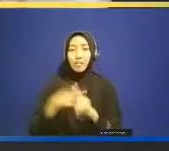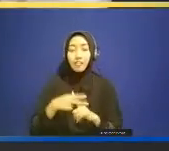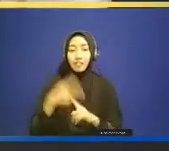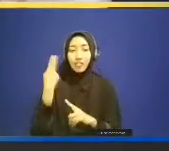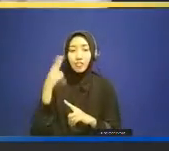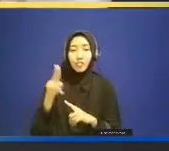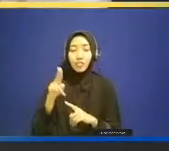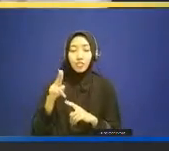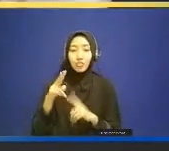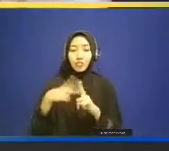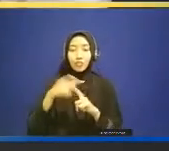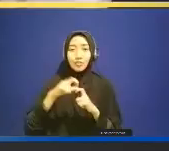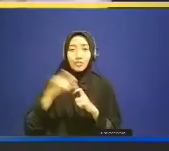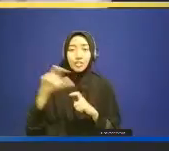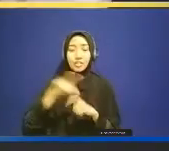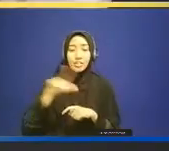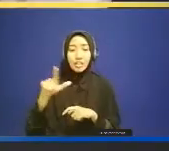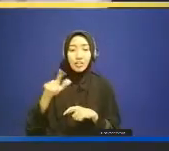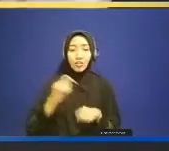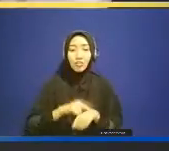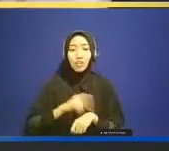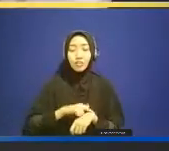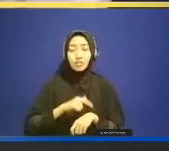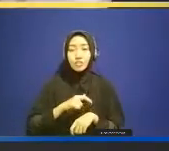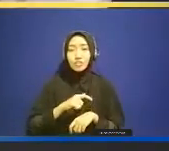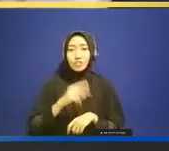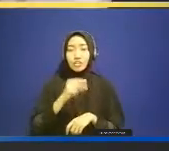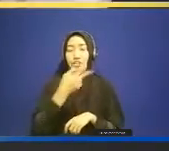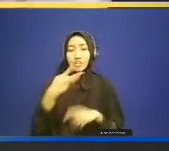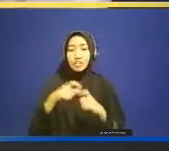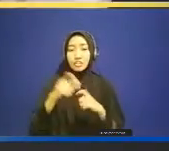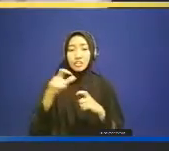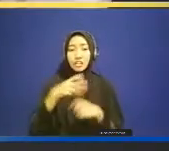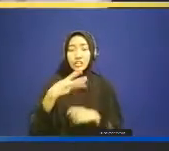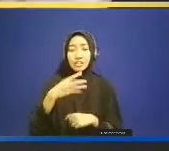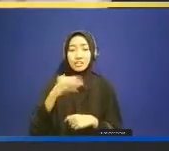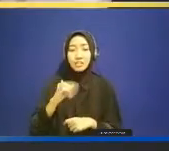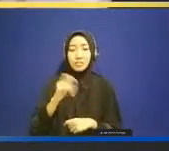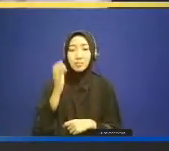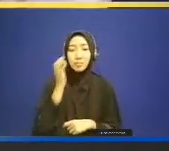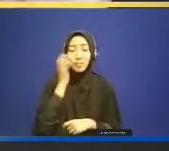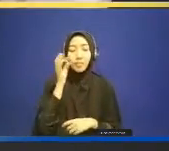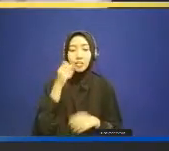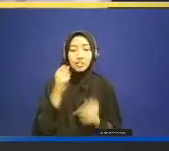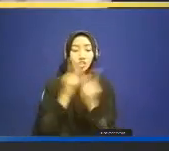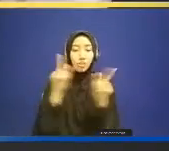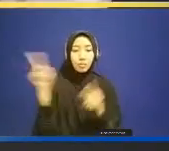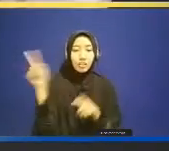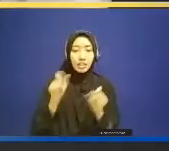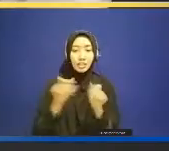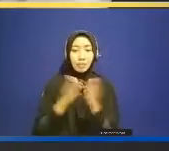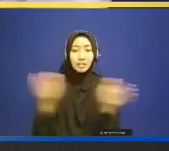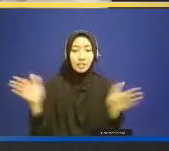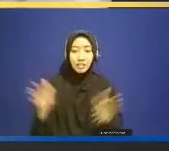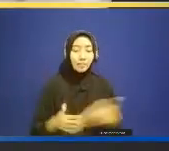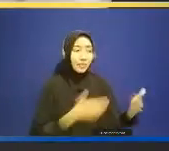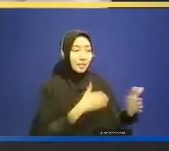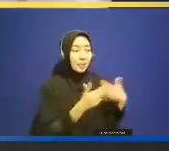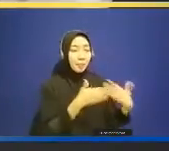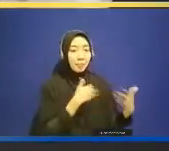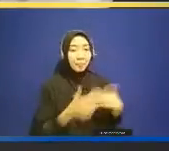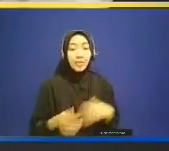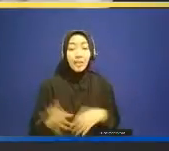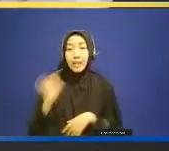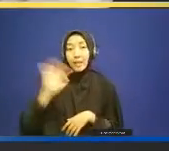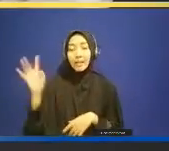untuk title facial ada saat masih listesi gini jawab hanya Maaf kalo kepanjangan Nggak papa silakan dari yang